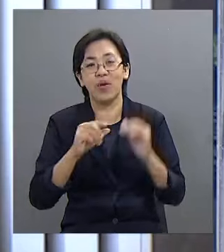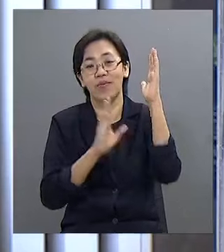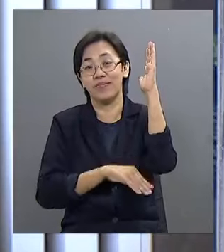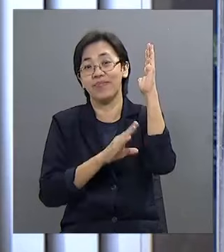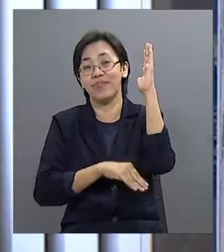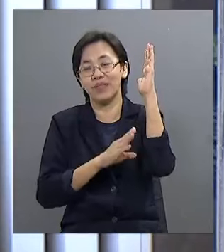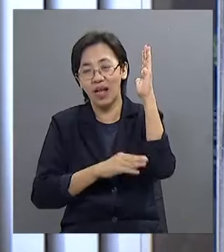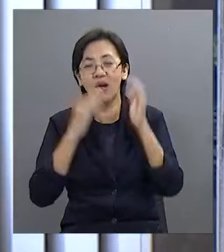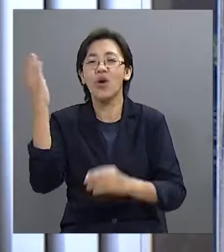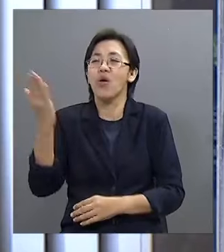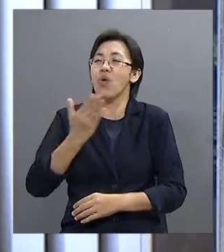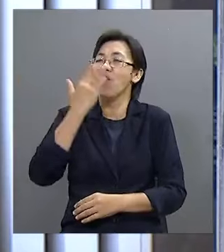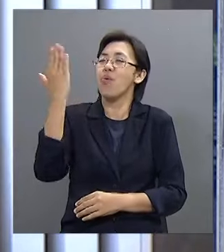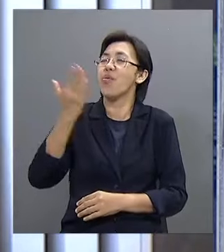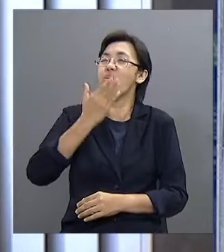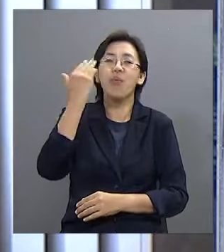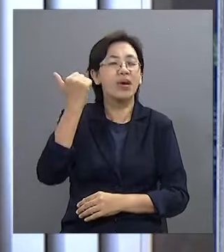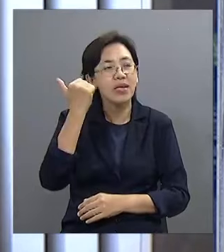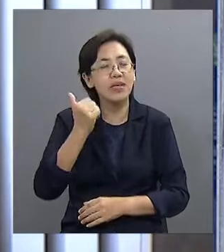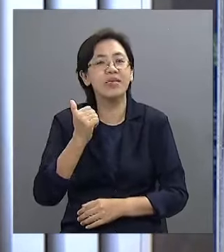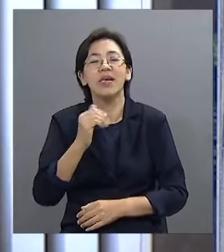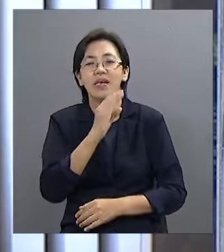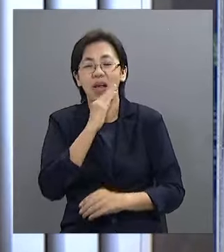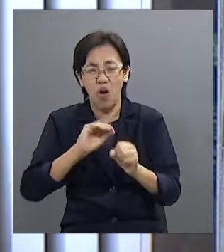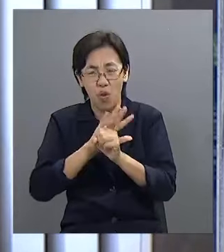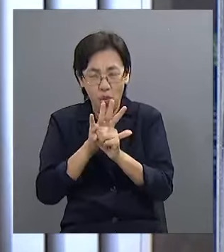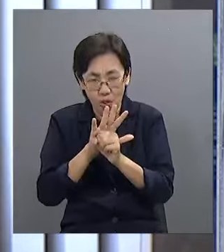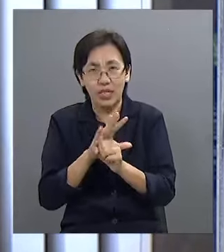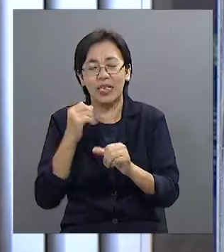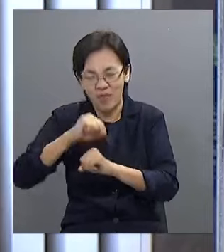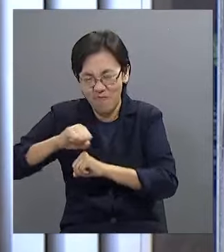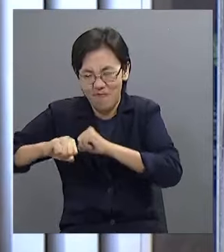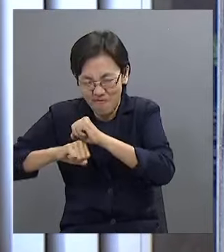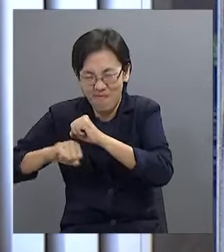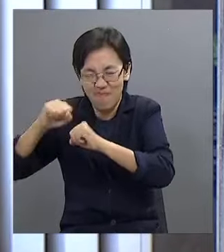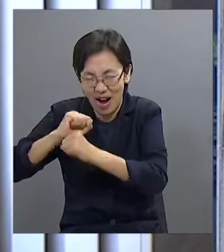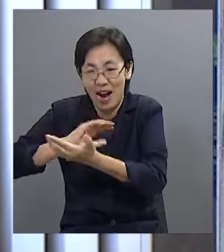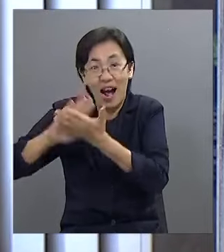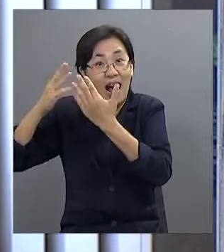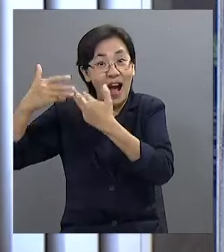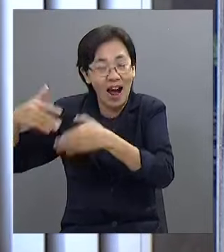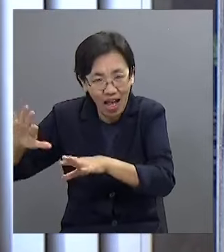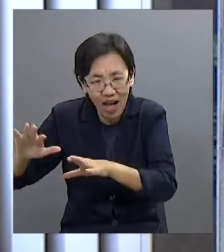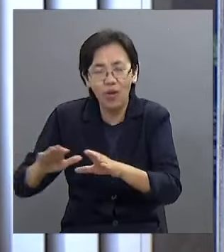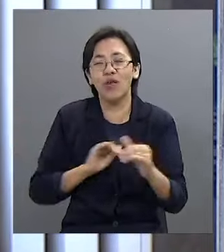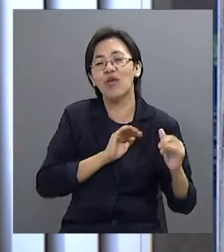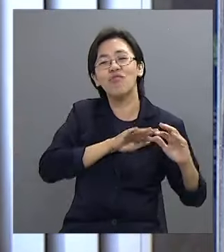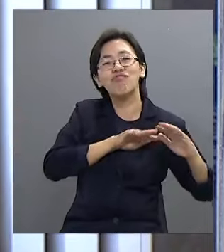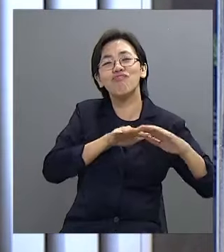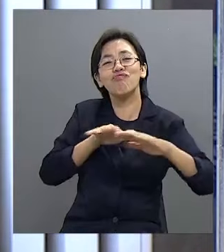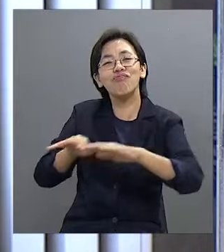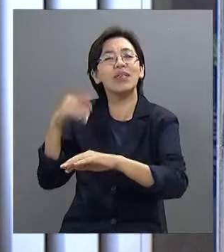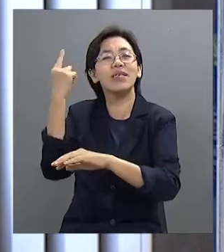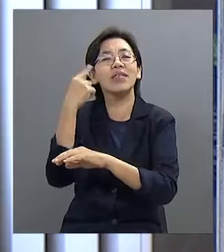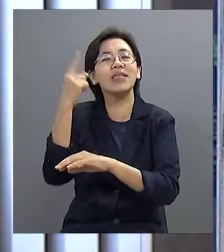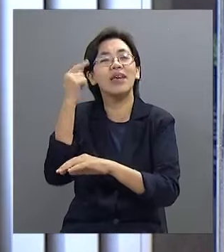ที่ยวที่ระหว่างที่มีโควิด19นั้นก่อสร้างตอนนี้เริ่มเสร็จแล้วก็เปิดให้ไปเที่ยวกันแล้วนะครับพาลงไปเที่ยวที่ใต้กันหน่อยครับไปดูบรรยากาศการท่องเที่ยว